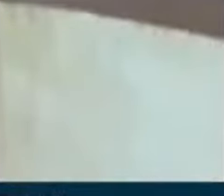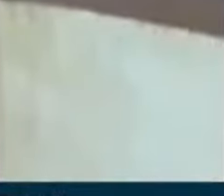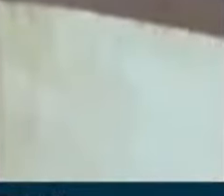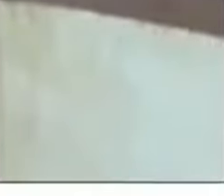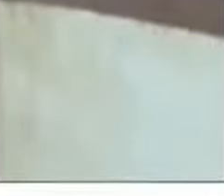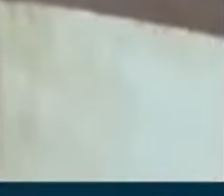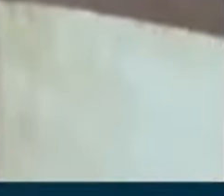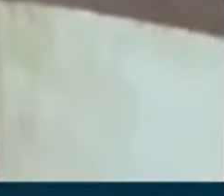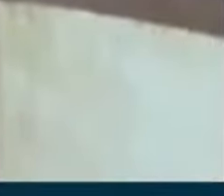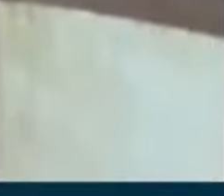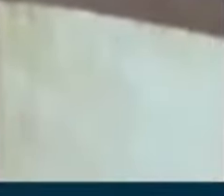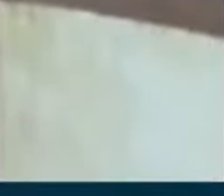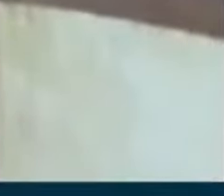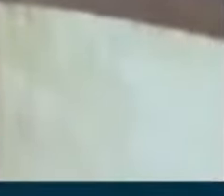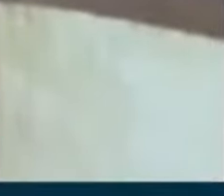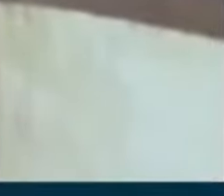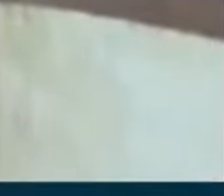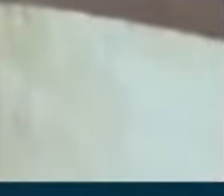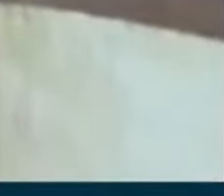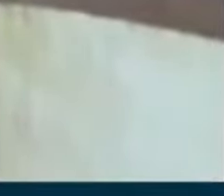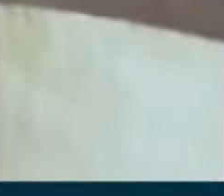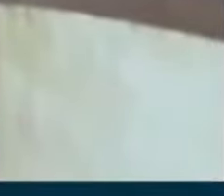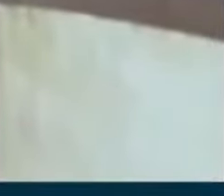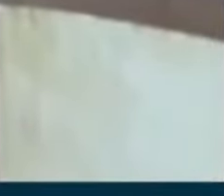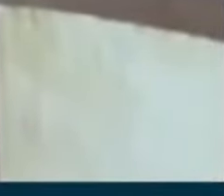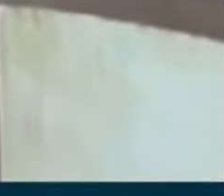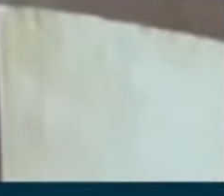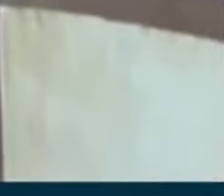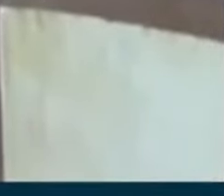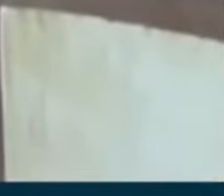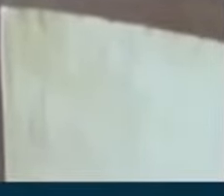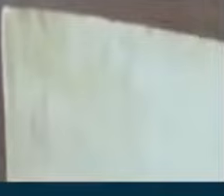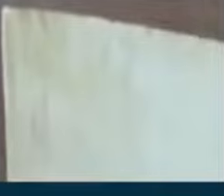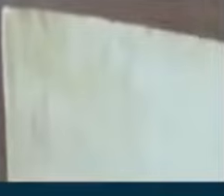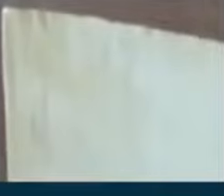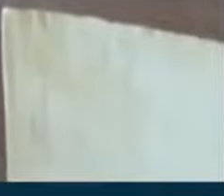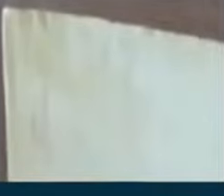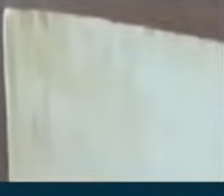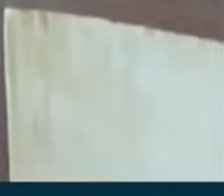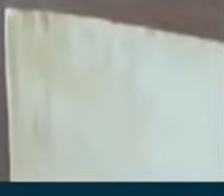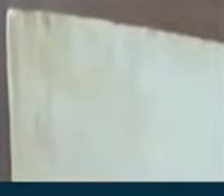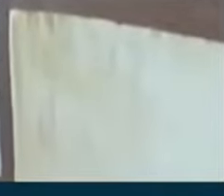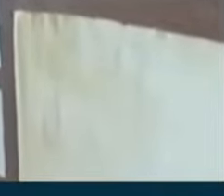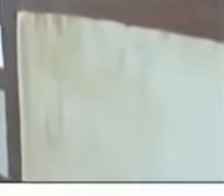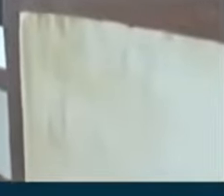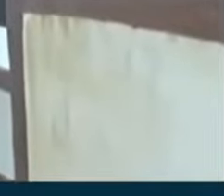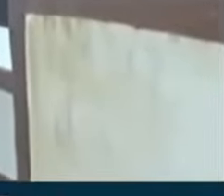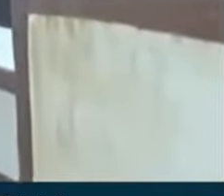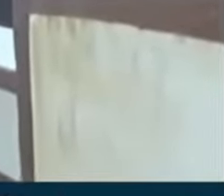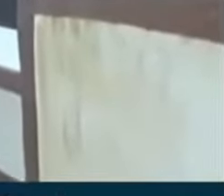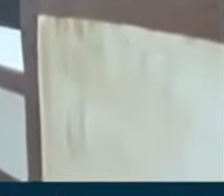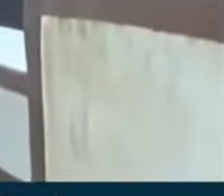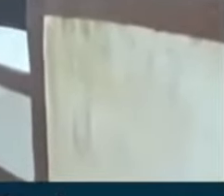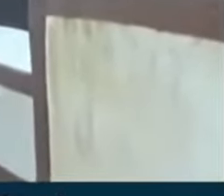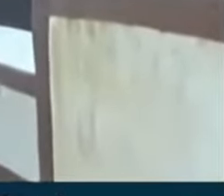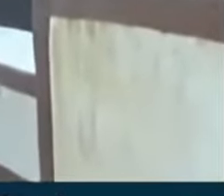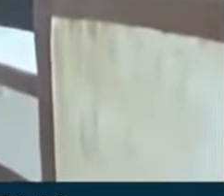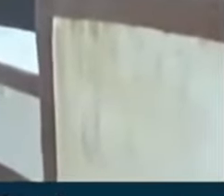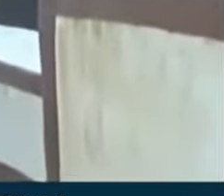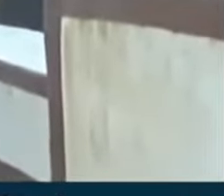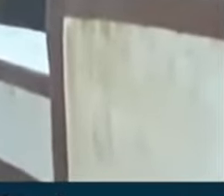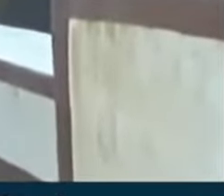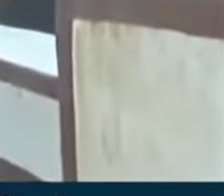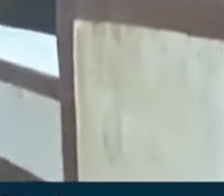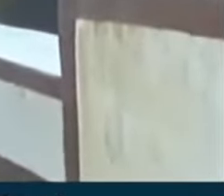kayak ngerangg kabel gitu dari terus tidak ada itu